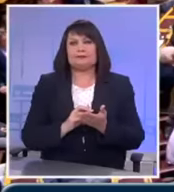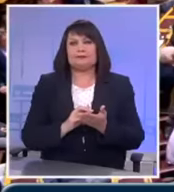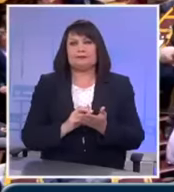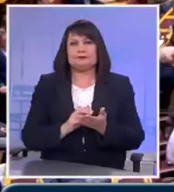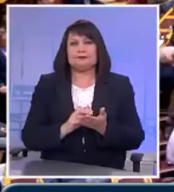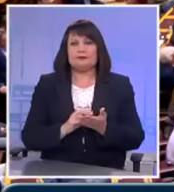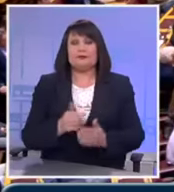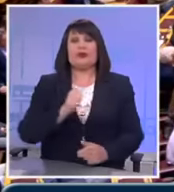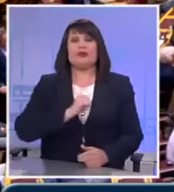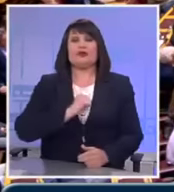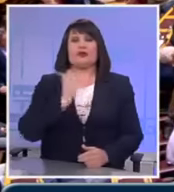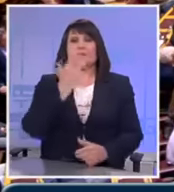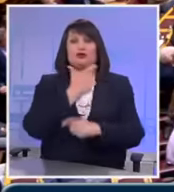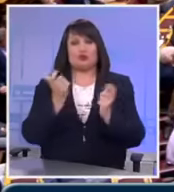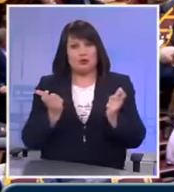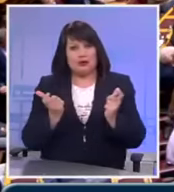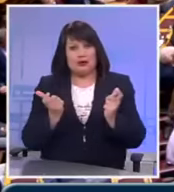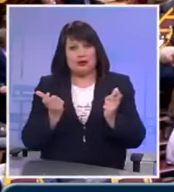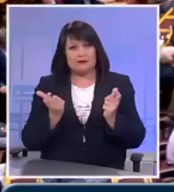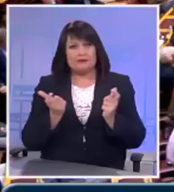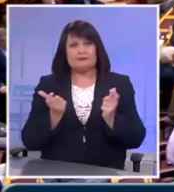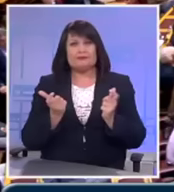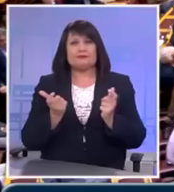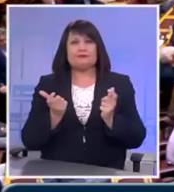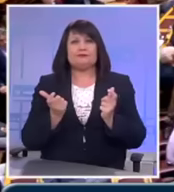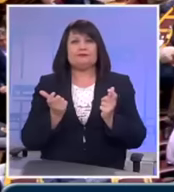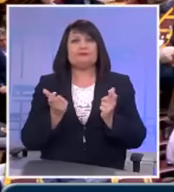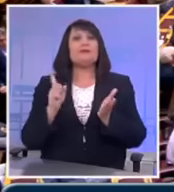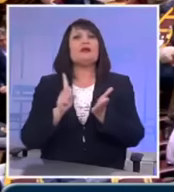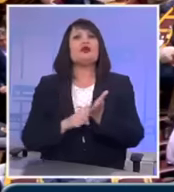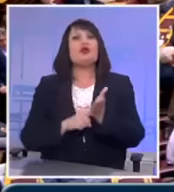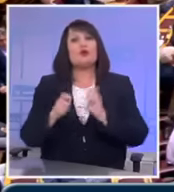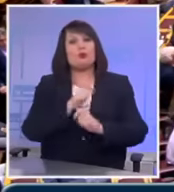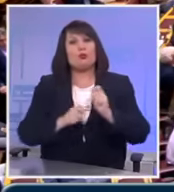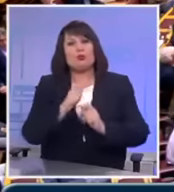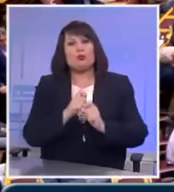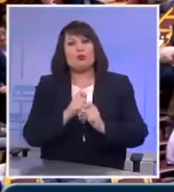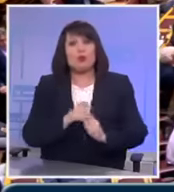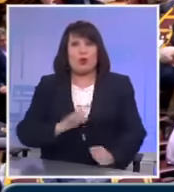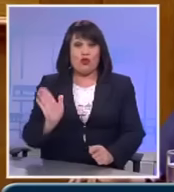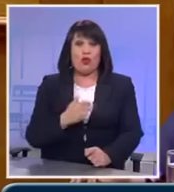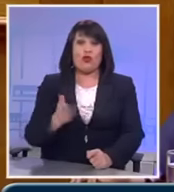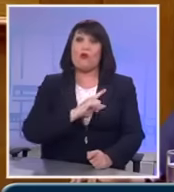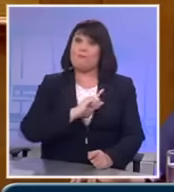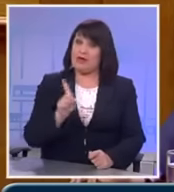πως τα ιδιωτικά σχολεία νομοθετήσει να μην μπορεί να γίνει